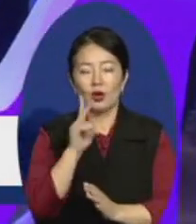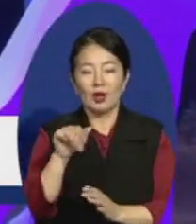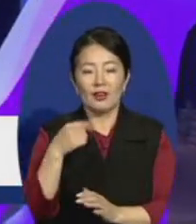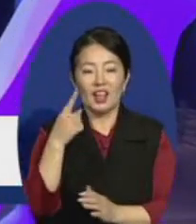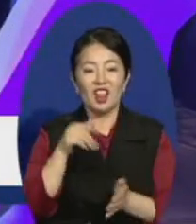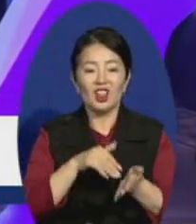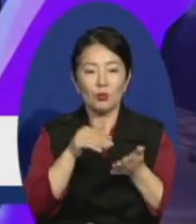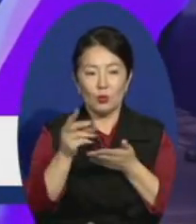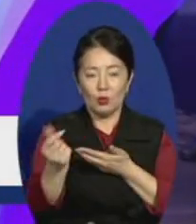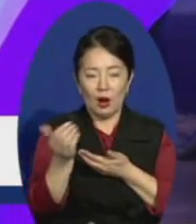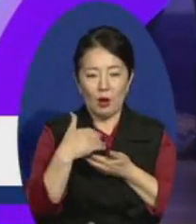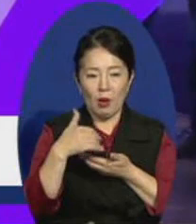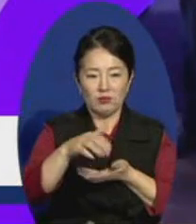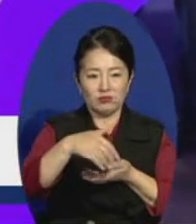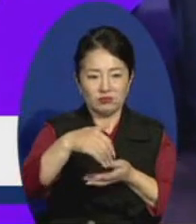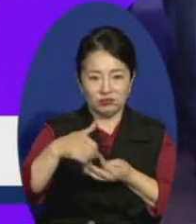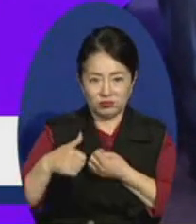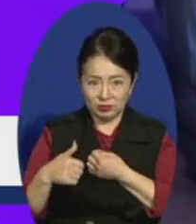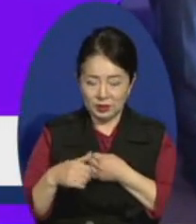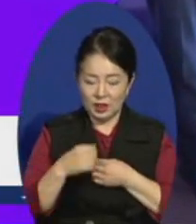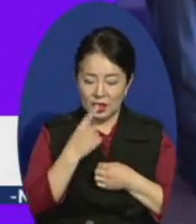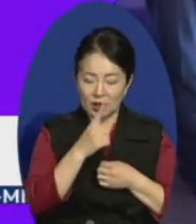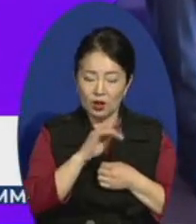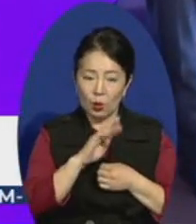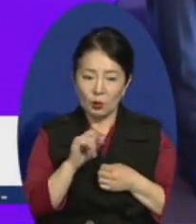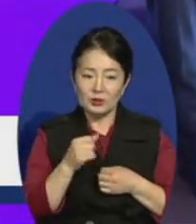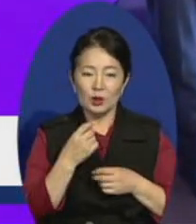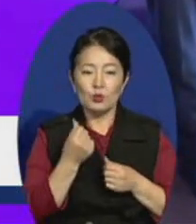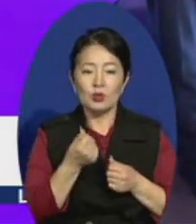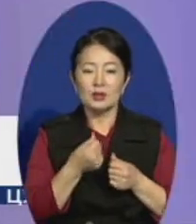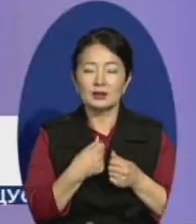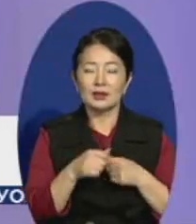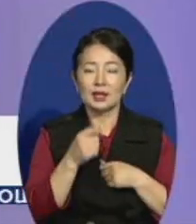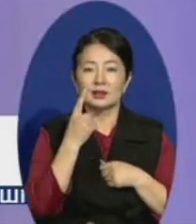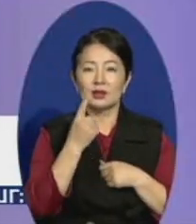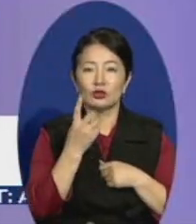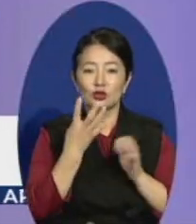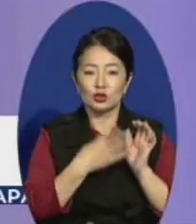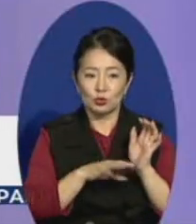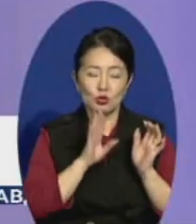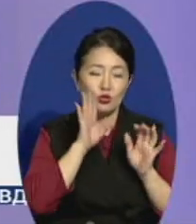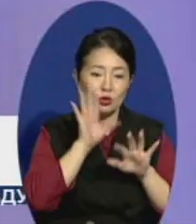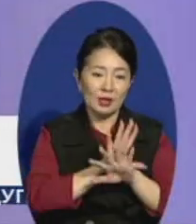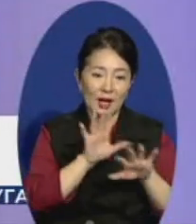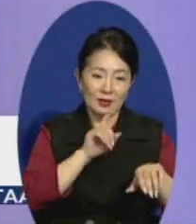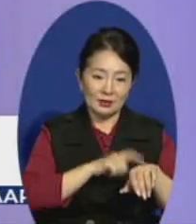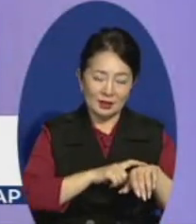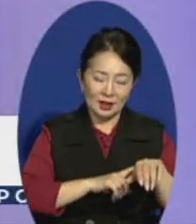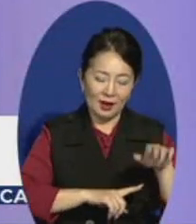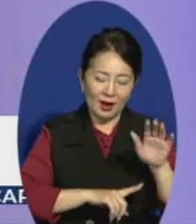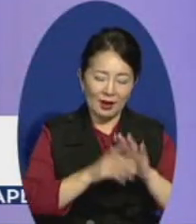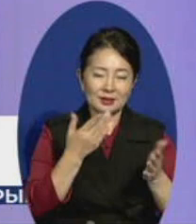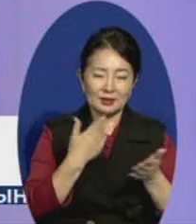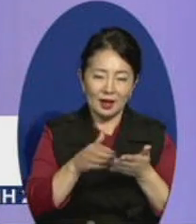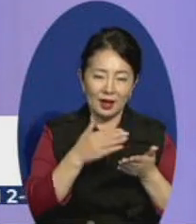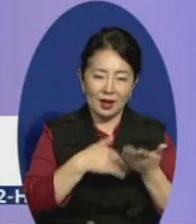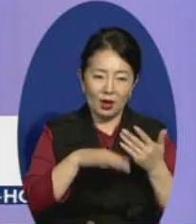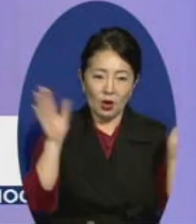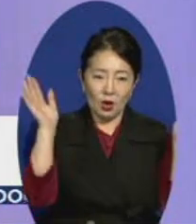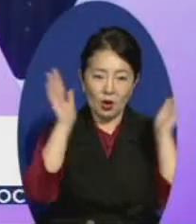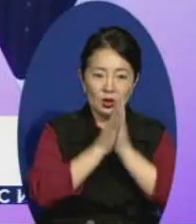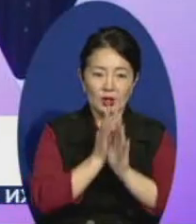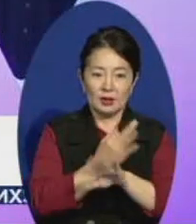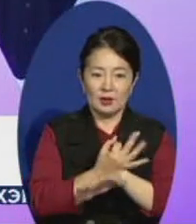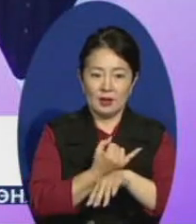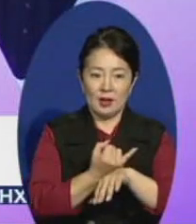тэрбум төгрөгийг татан төвлөрүүлж байна. Нэг хувьцаага 590 төгрөгөөр тогтоосон. Өглөө 10 цагаас эхэлсэн анхдагч зах зээлийн арилжаа